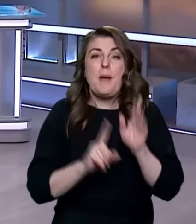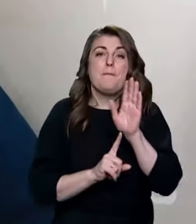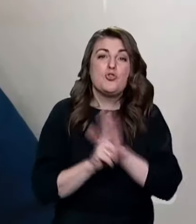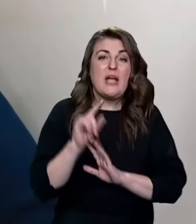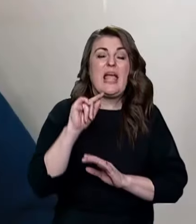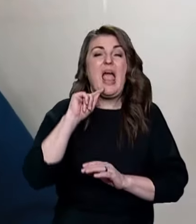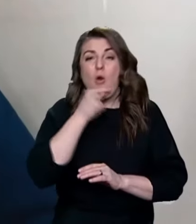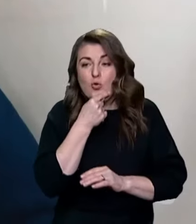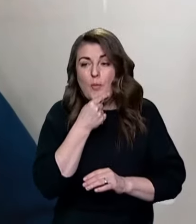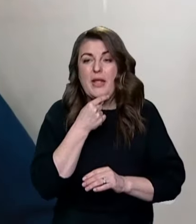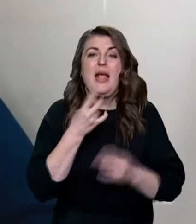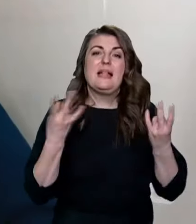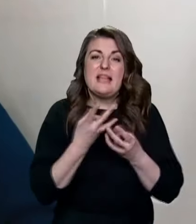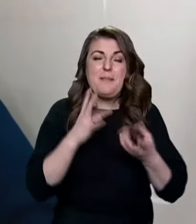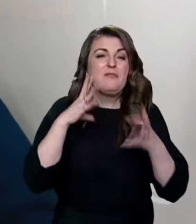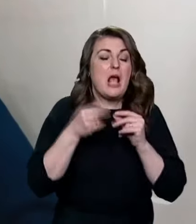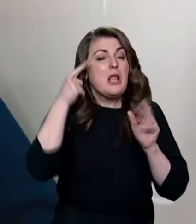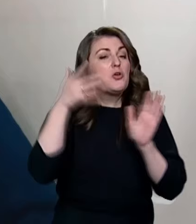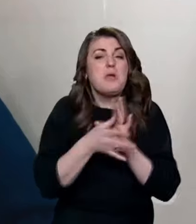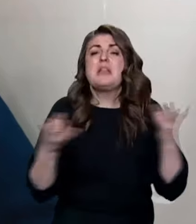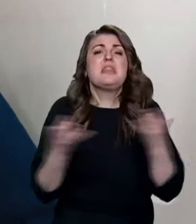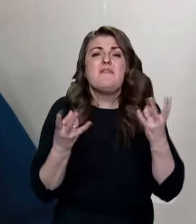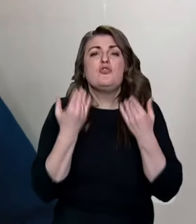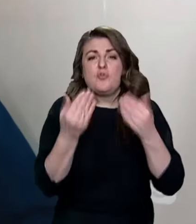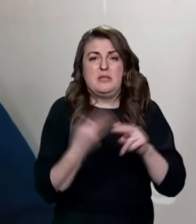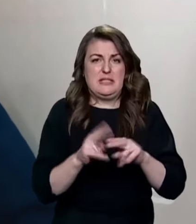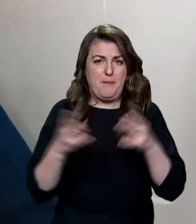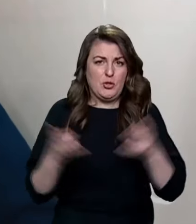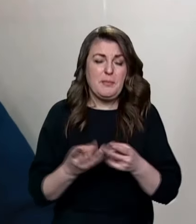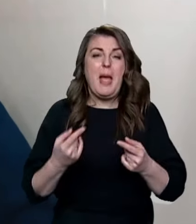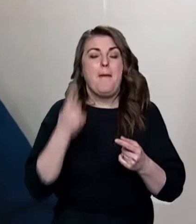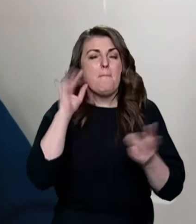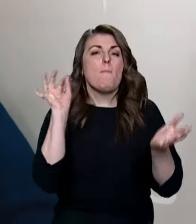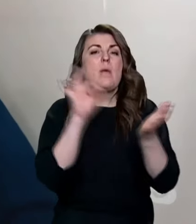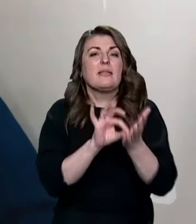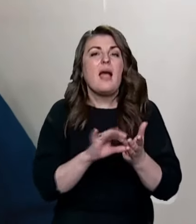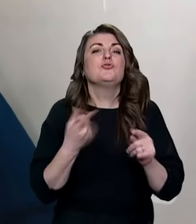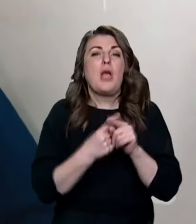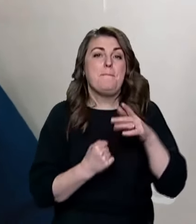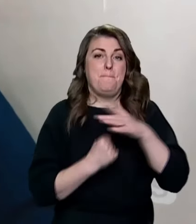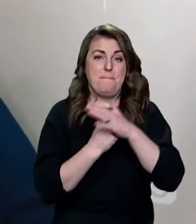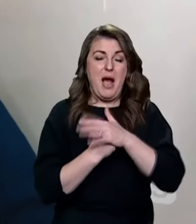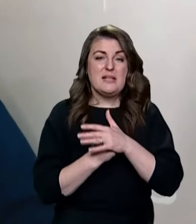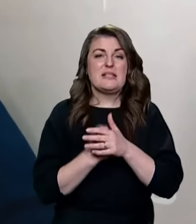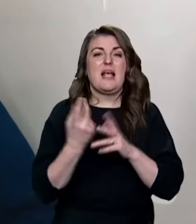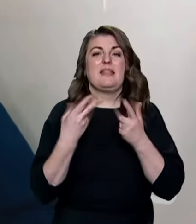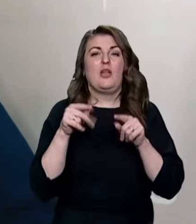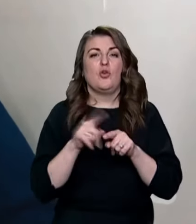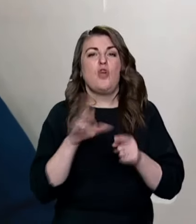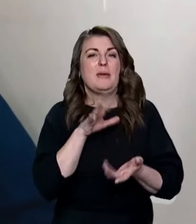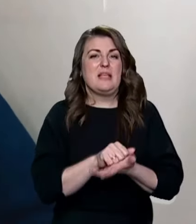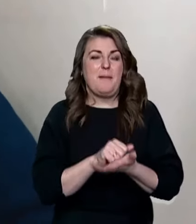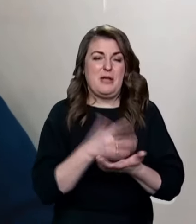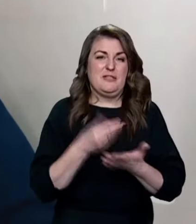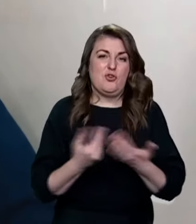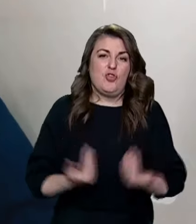почати економити, треба взагалі розуміти, навіщо тобі це потрібно. Мета є базою для того, щоб